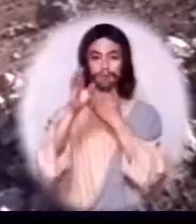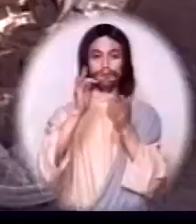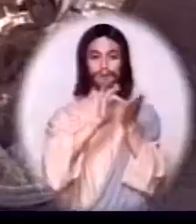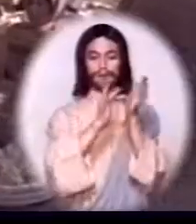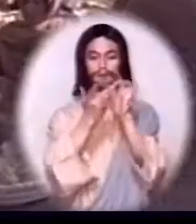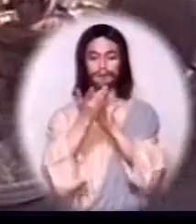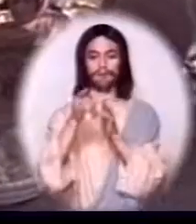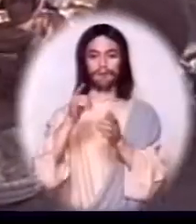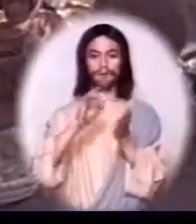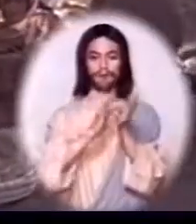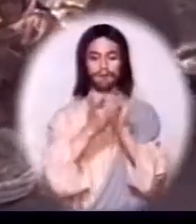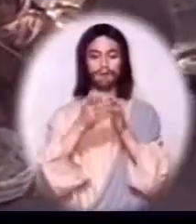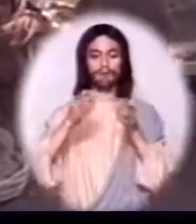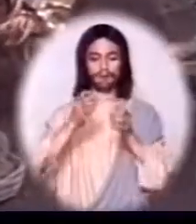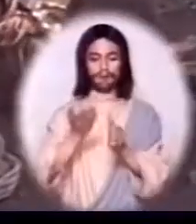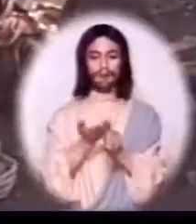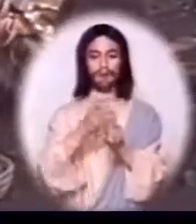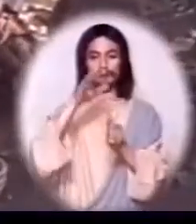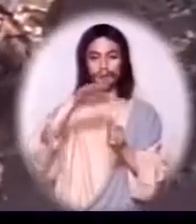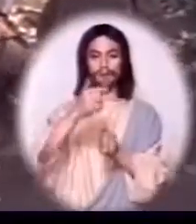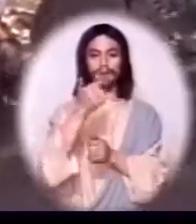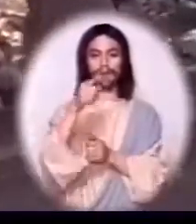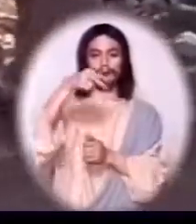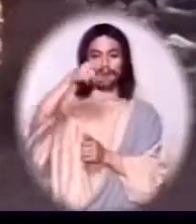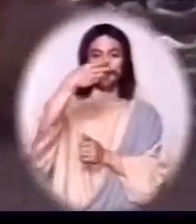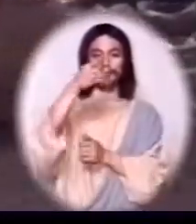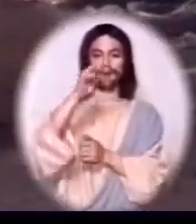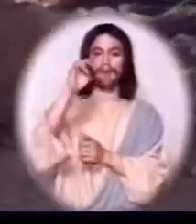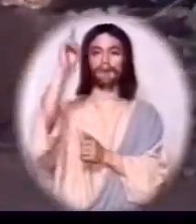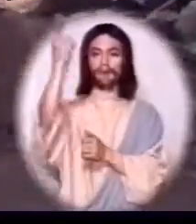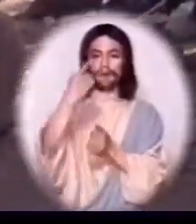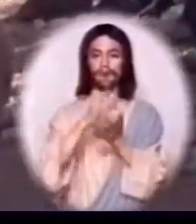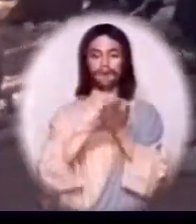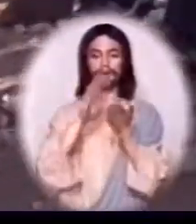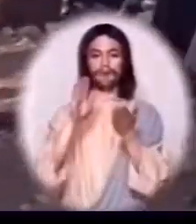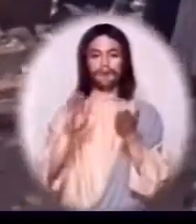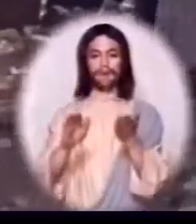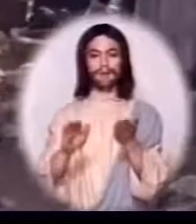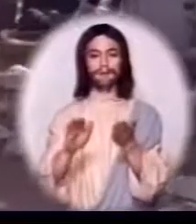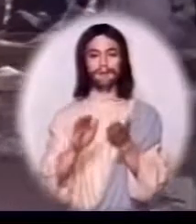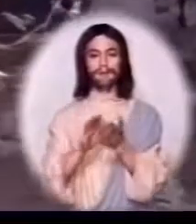그 후 예수님은 그가 자라나신 나사렛으로 돌아왔습니다.